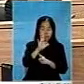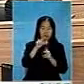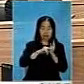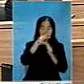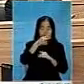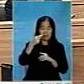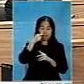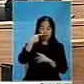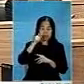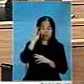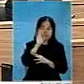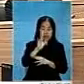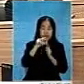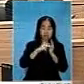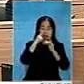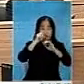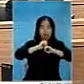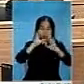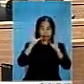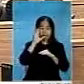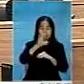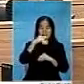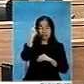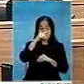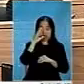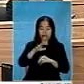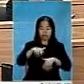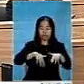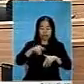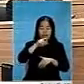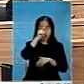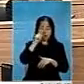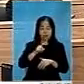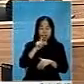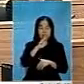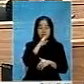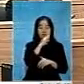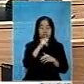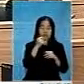ะชัดเจนว่าเป็นของประชาชนจริงๆเพราะถ้ามาจ